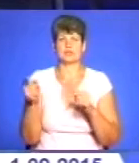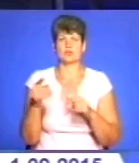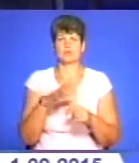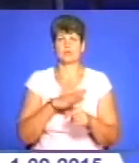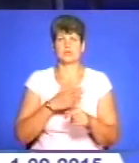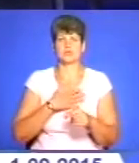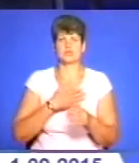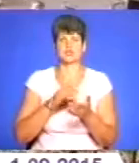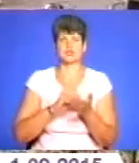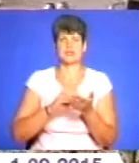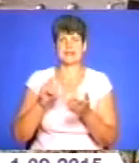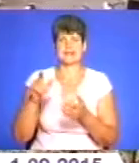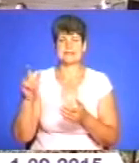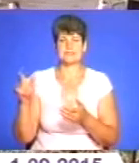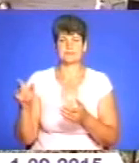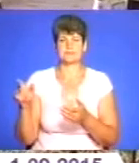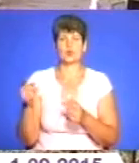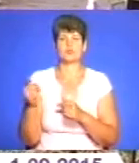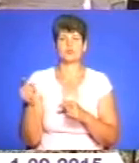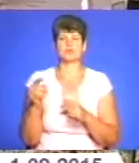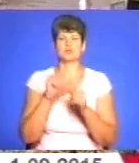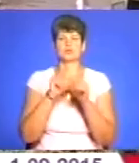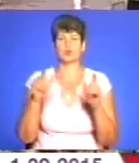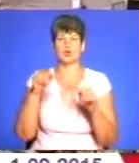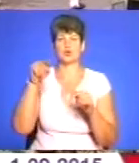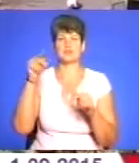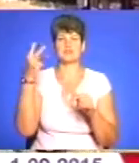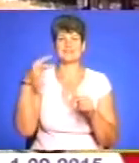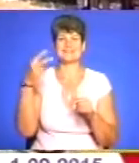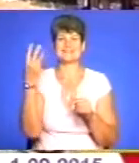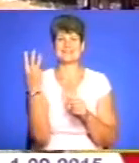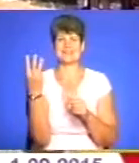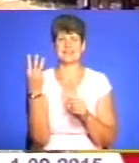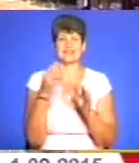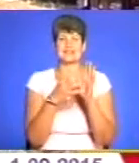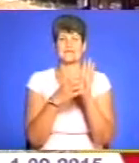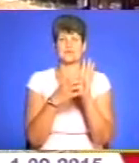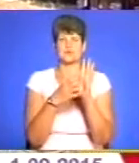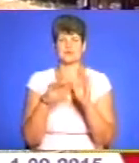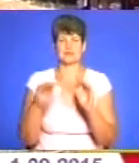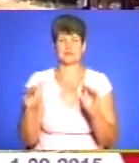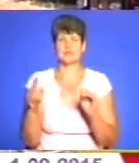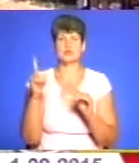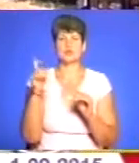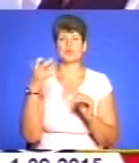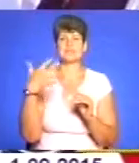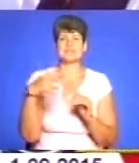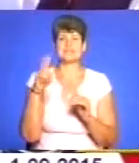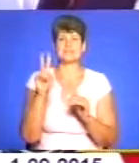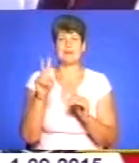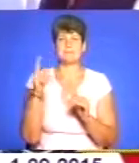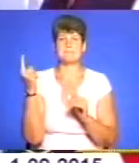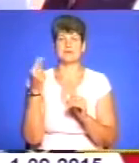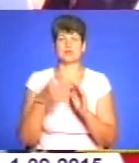наші журналісти. У Тернопільській загальноосвітній школі номер 23 понад 900 учнів, 152 першокласники.